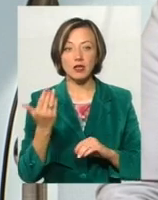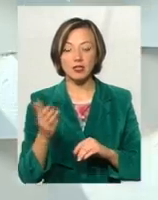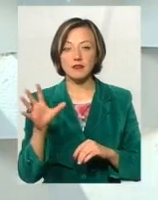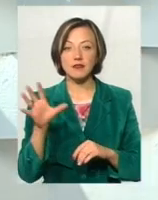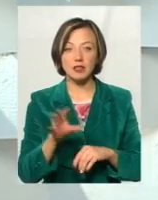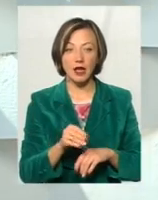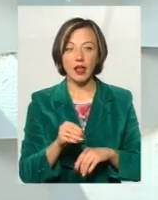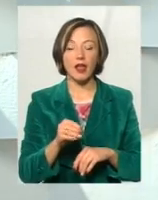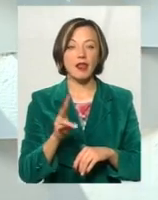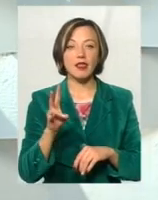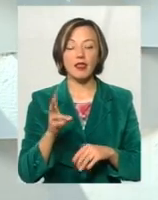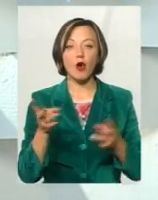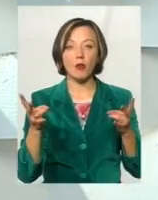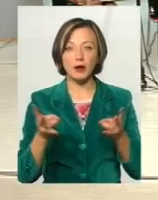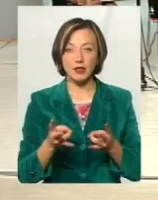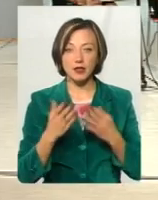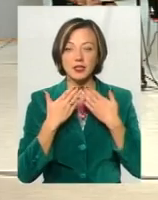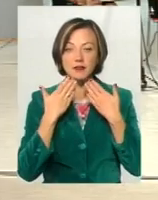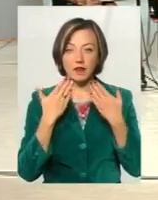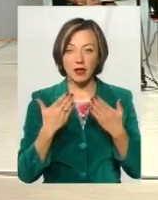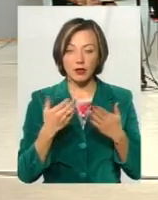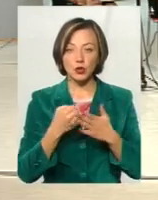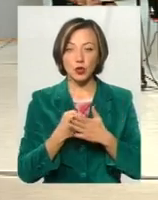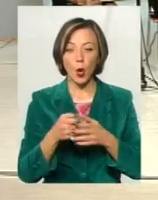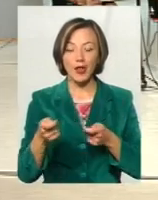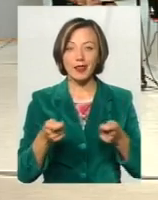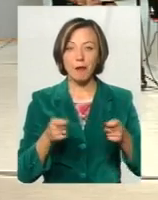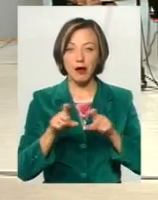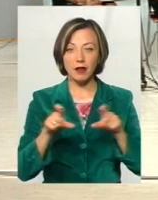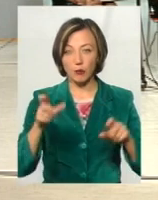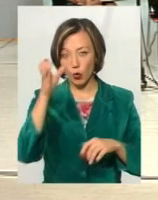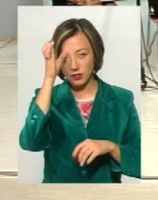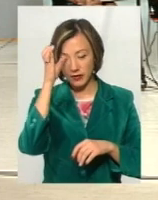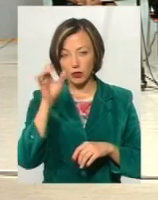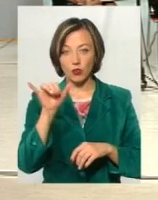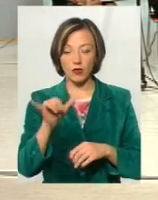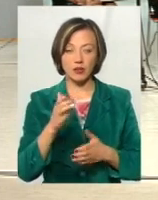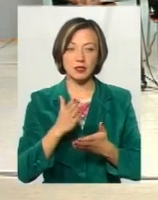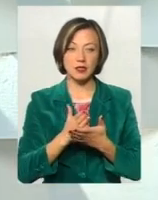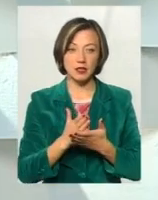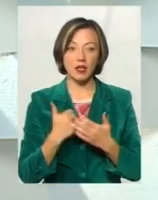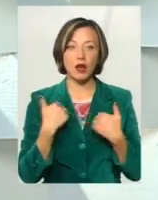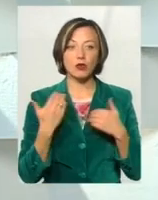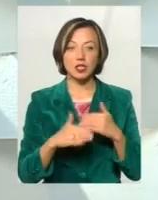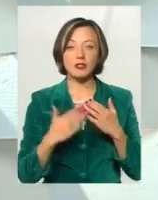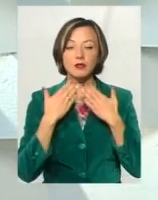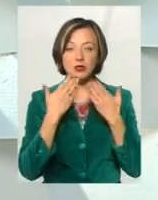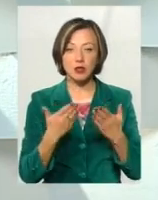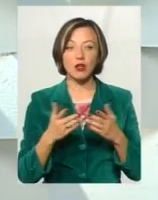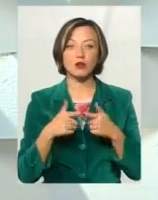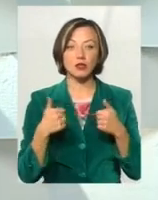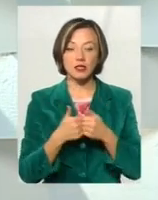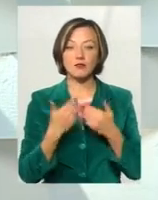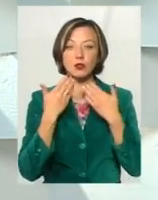все то необхідно, і звернення як до департаменту освіти безпосередньо вас... Я вже звернулась. Так. Ми ж, наша організація